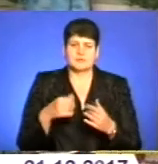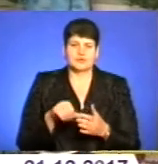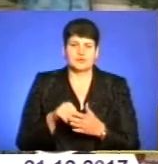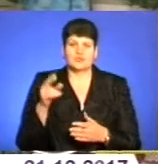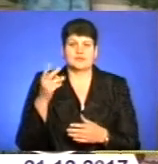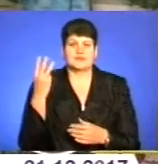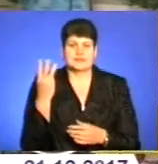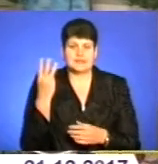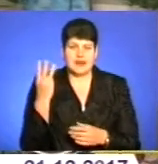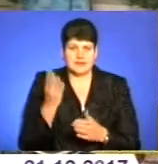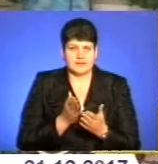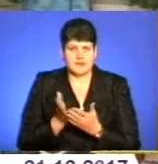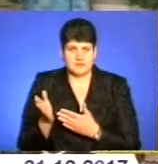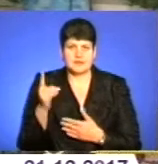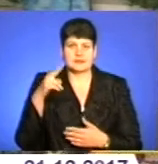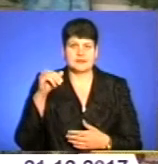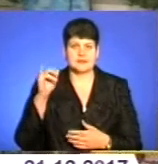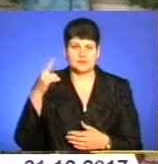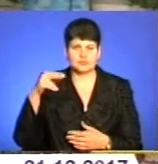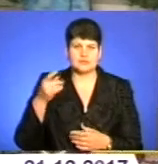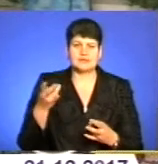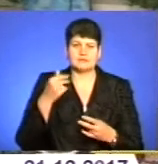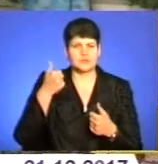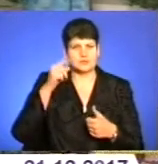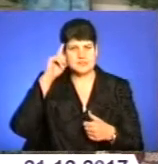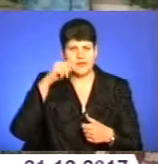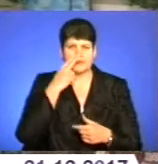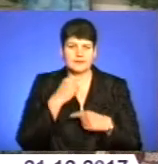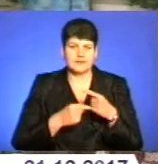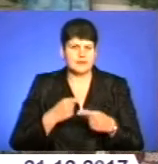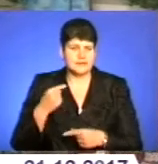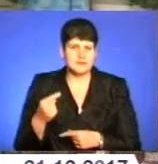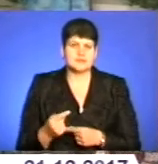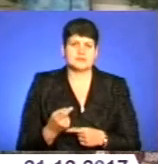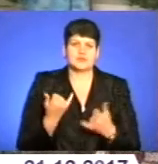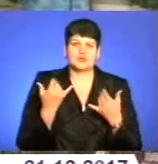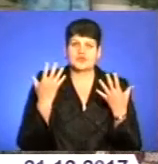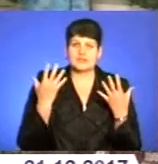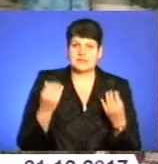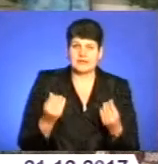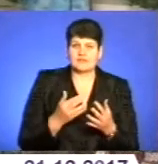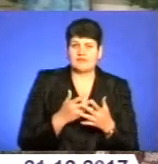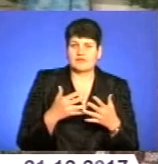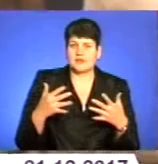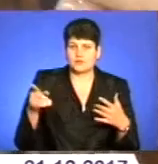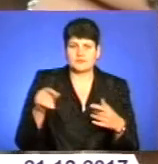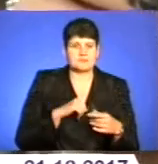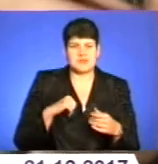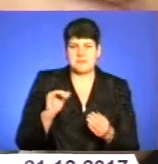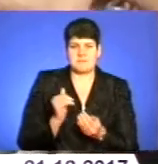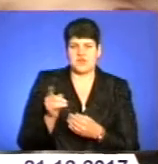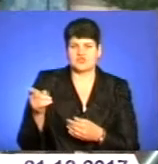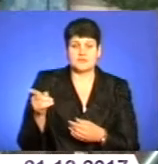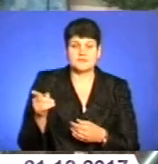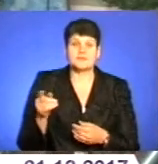і народознавчий аспект, і знати добре традиції, тому, власне, на сьогоднішній день виробів в даній номінації є найменше.